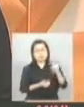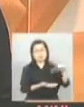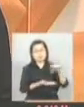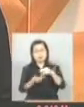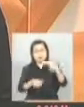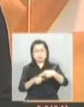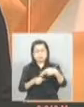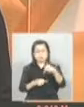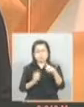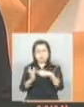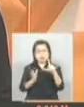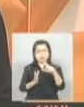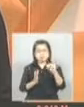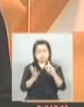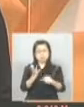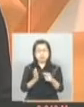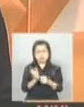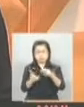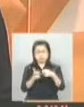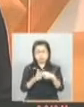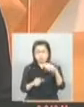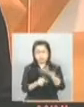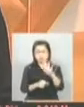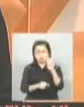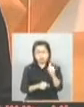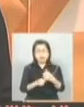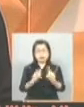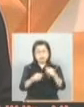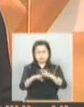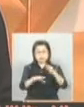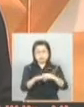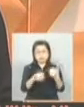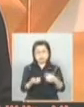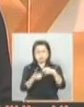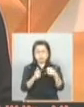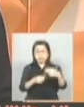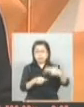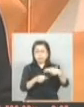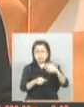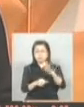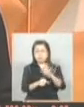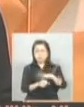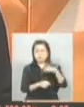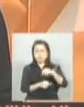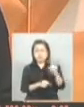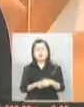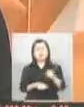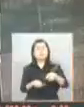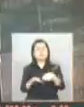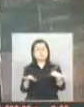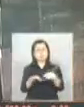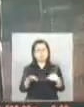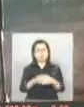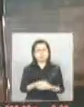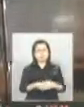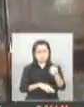ช่วยแก้ปัญหาการขาดแคลนภายในประเทศได้พร้อมกับย้ำค่ะว่าการขาดแคลนปาล์มนั้นเป็นวัฏจักรที่เกิดขึ้นเป็นปกติผู้อำนวย